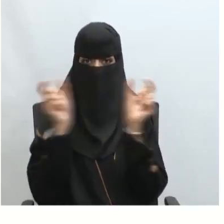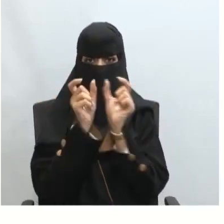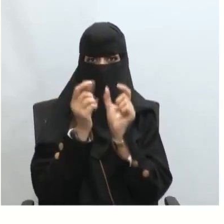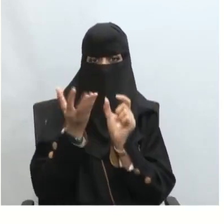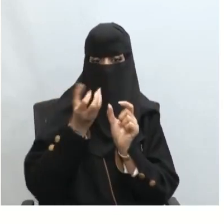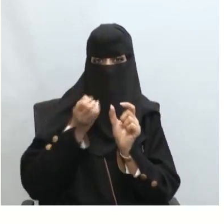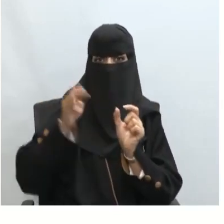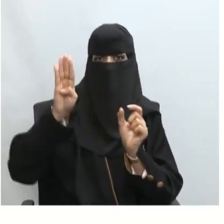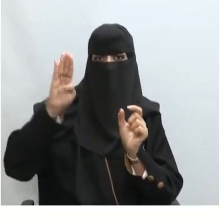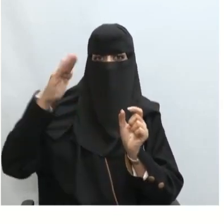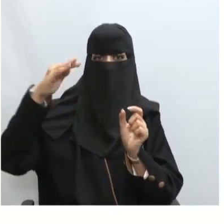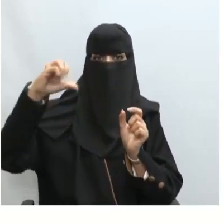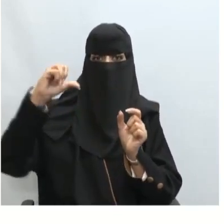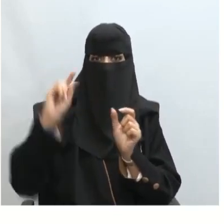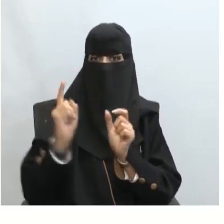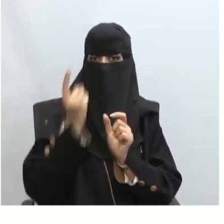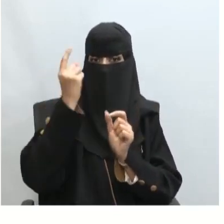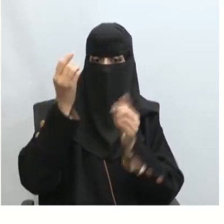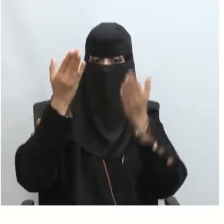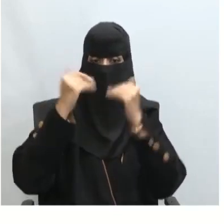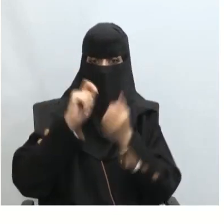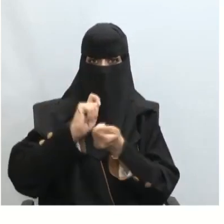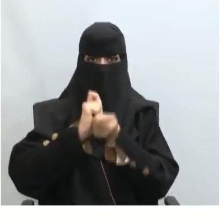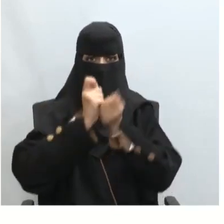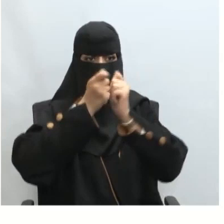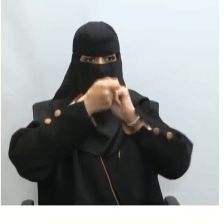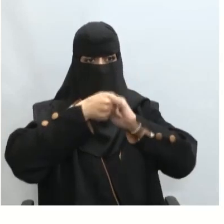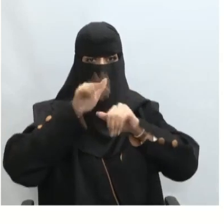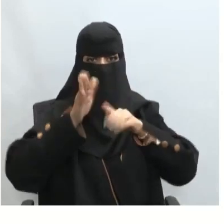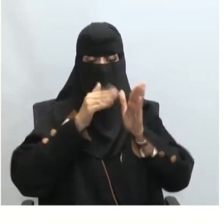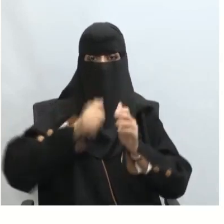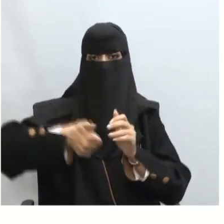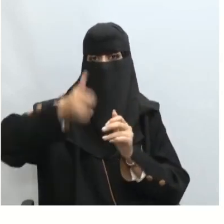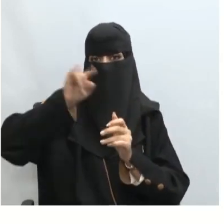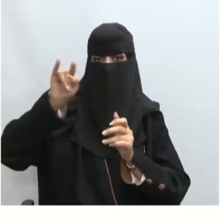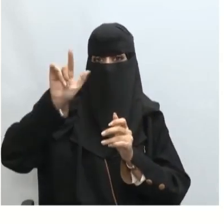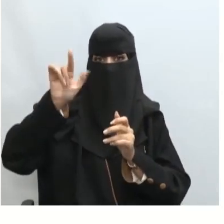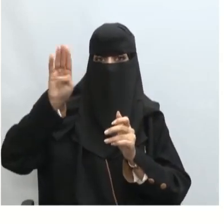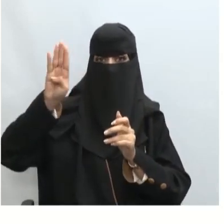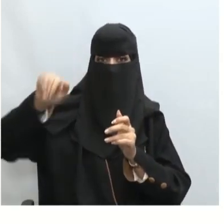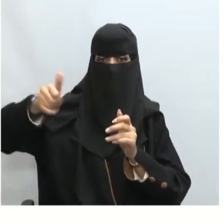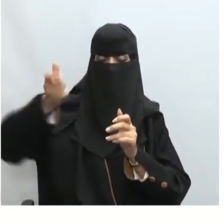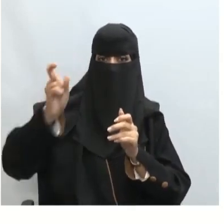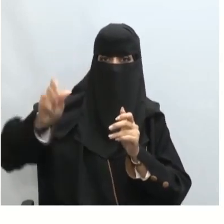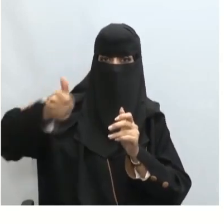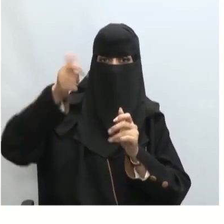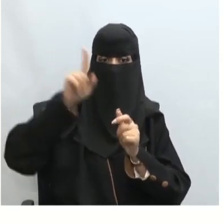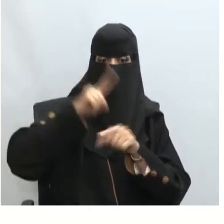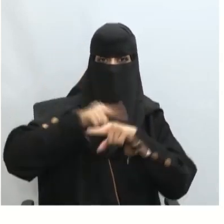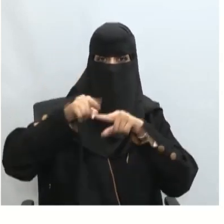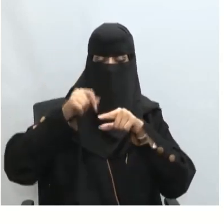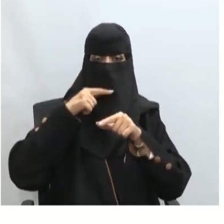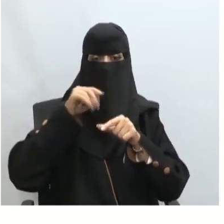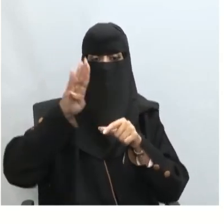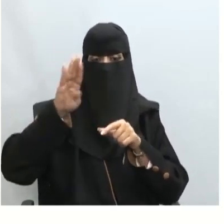هذا واحد اذا تحويل الالكانات الى كحولات اثنين